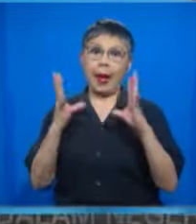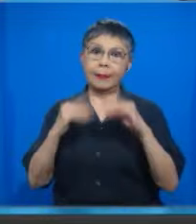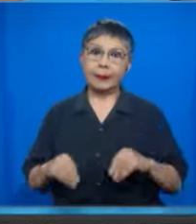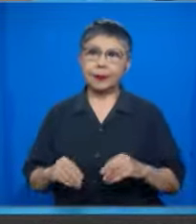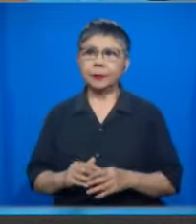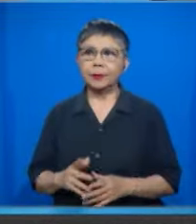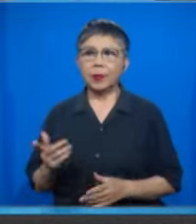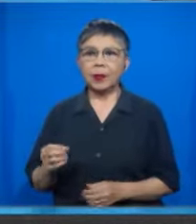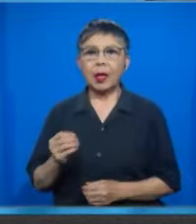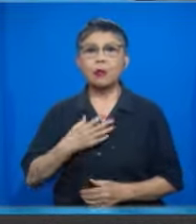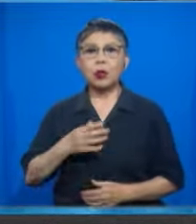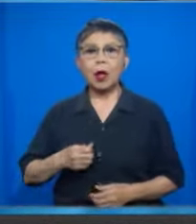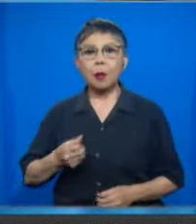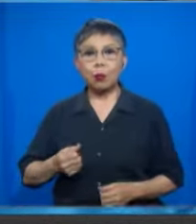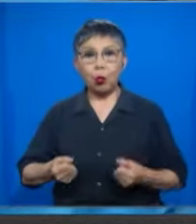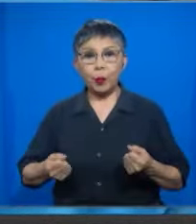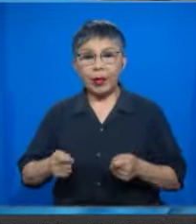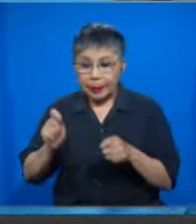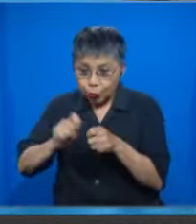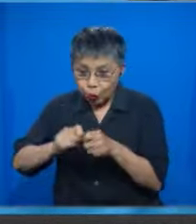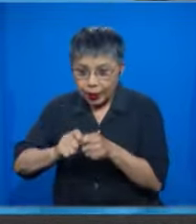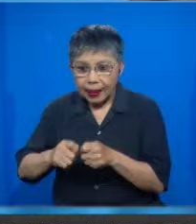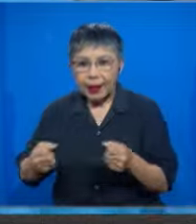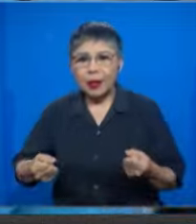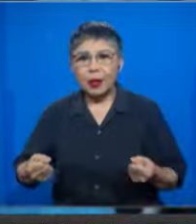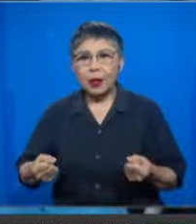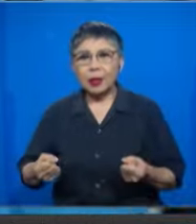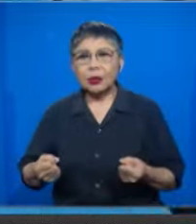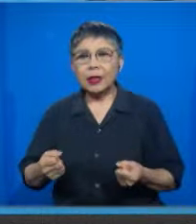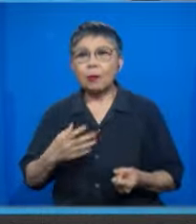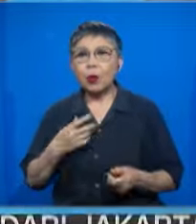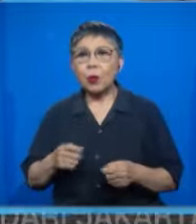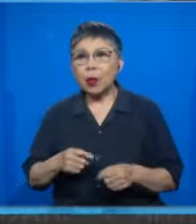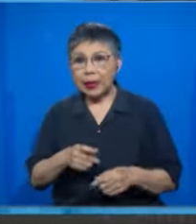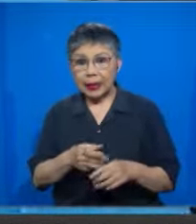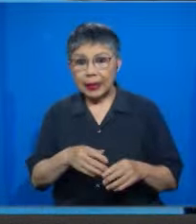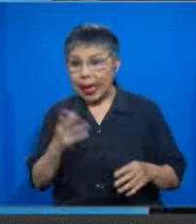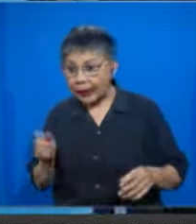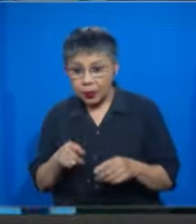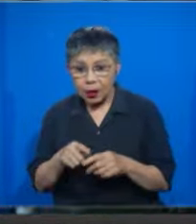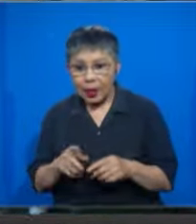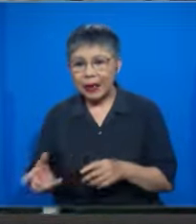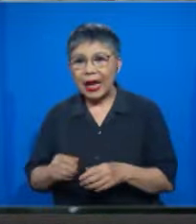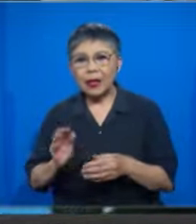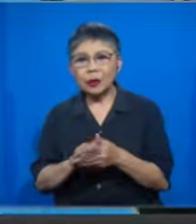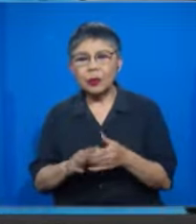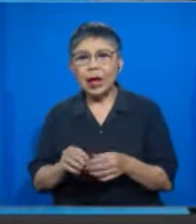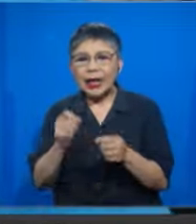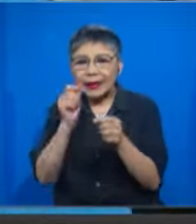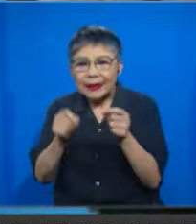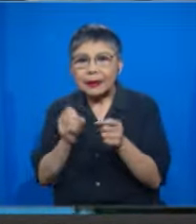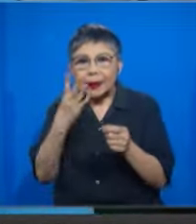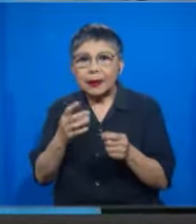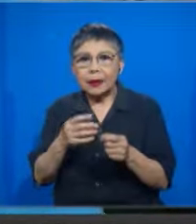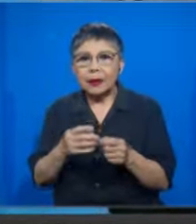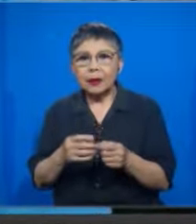Tapi itu yang punya mobil itu lagi membenerin. Ya. Nah, tiba-tiba itu yang punya mobil itu lari di sini. Ambil kain buat sana. Teman-teman saya